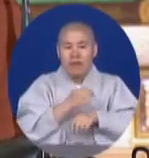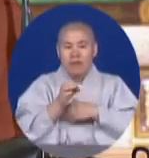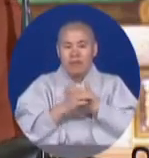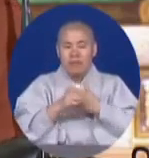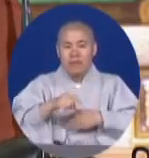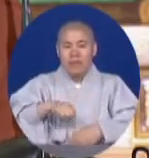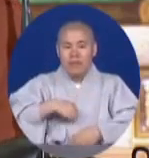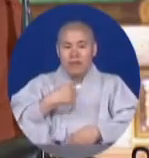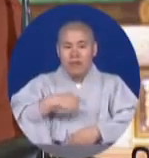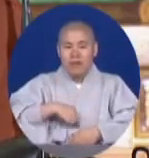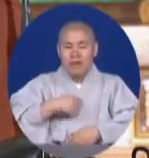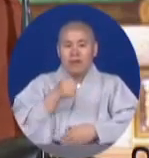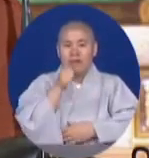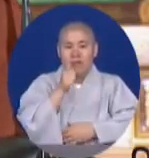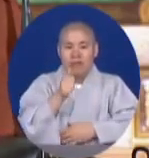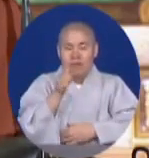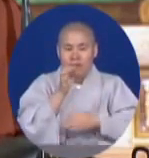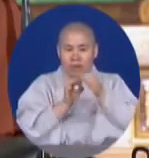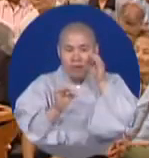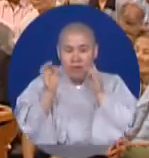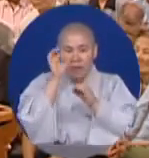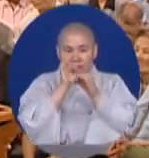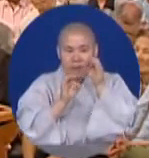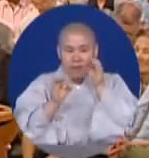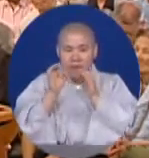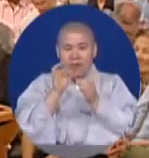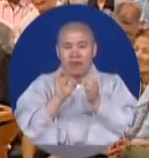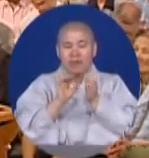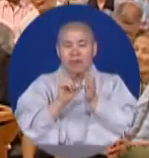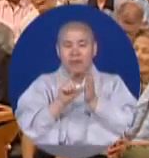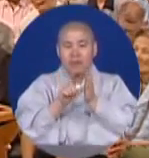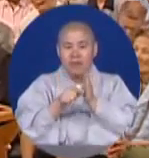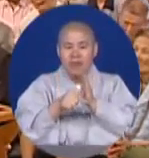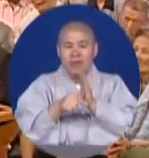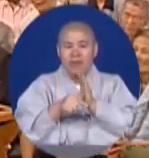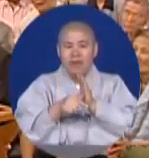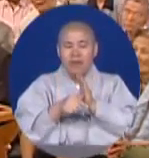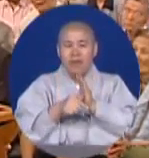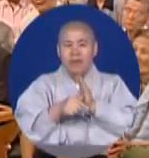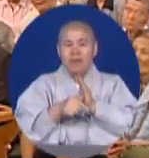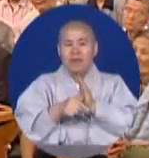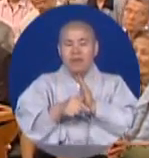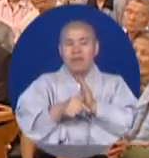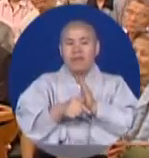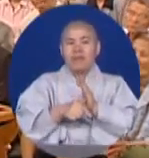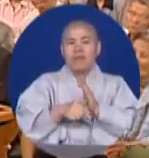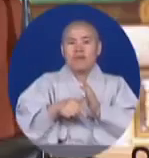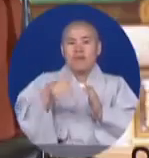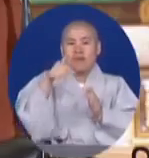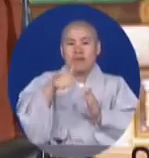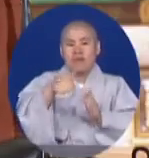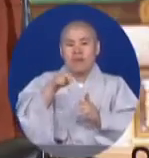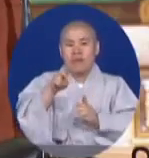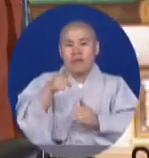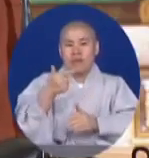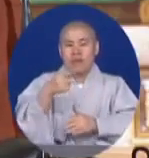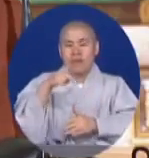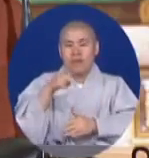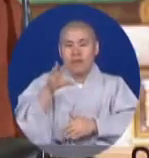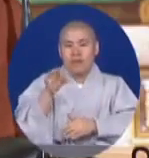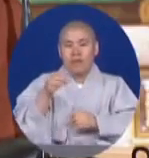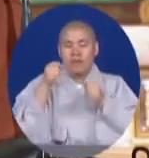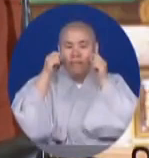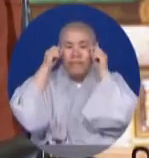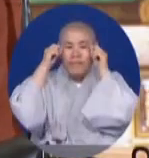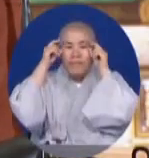자기 주인공을 찾는데 그걸 견성이라고도 하고 그걸